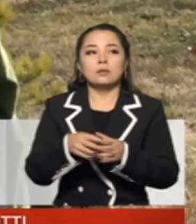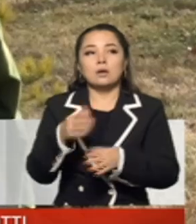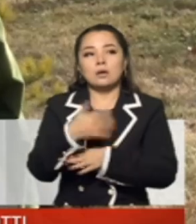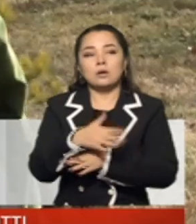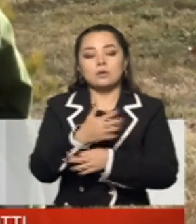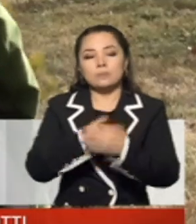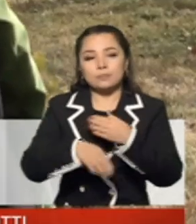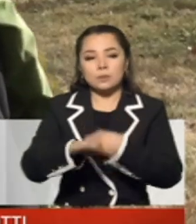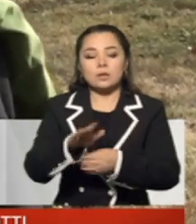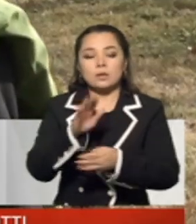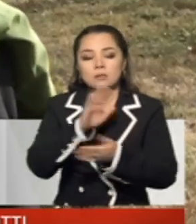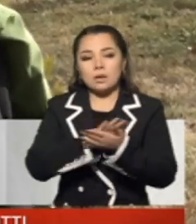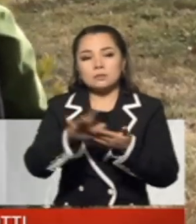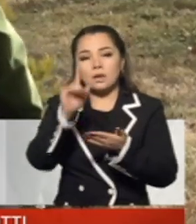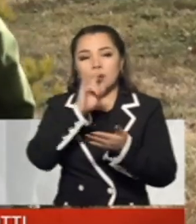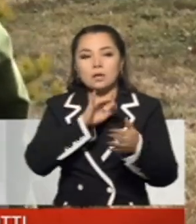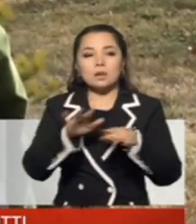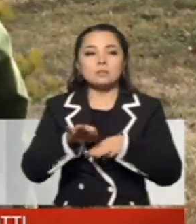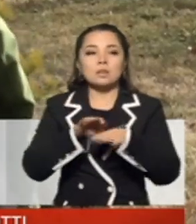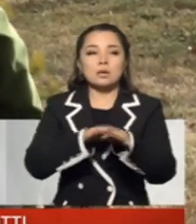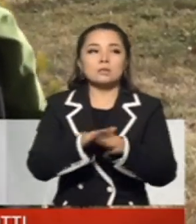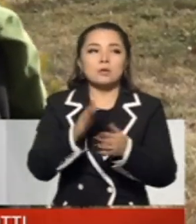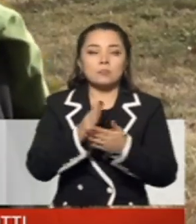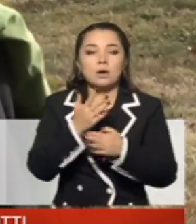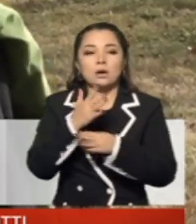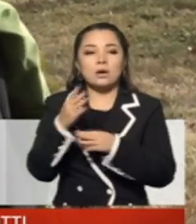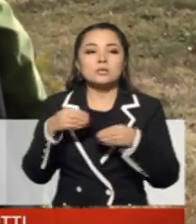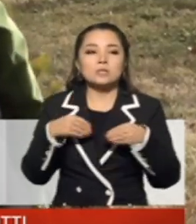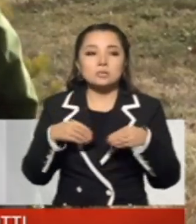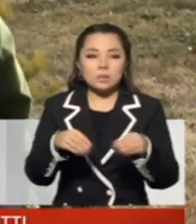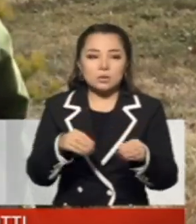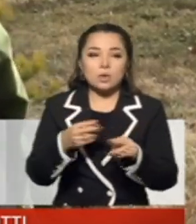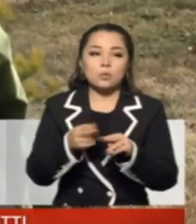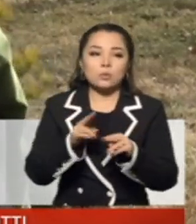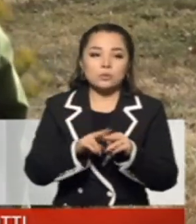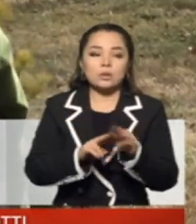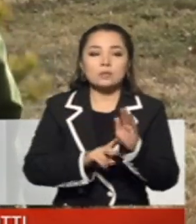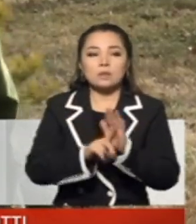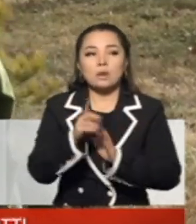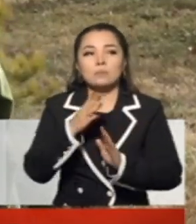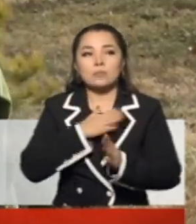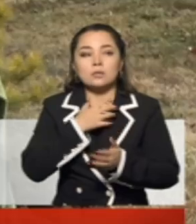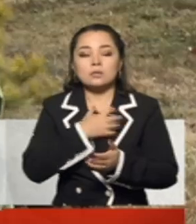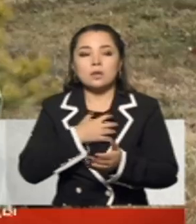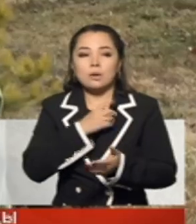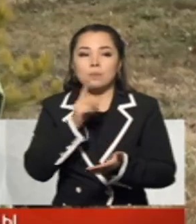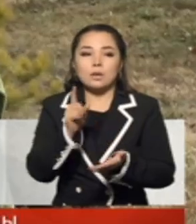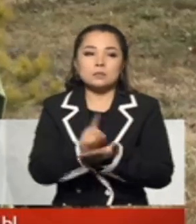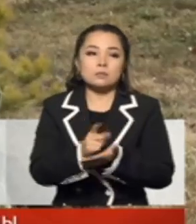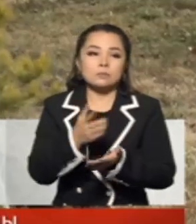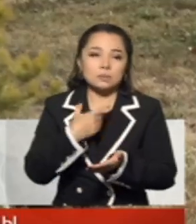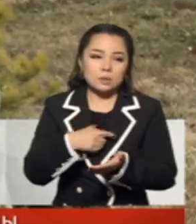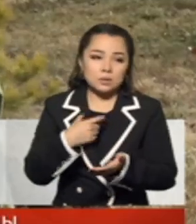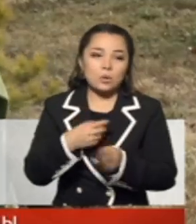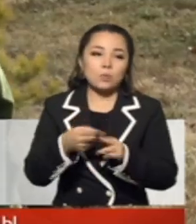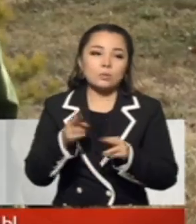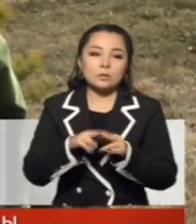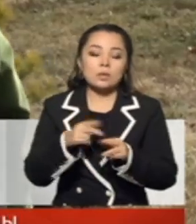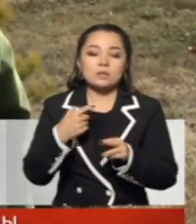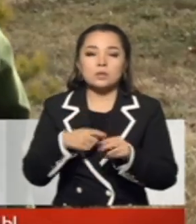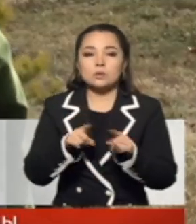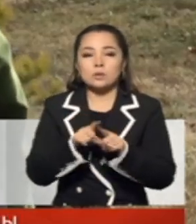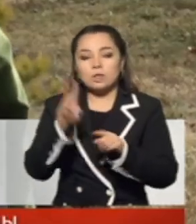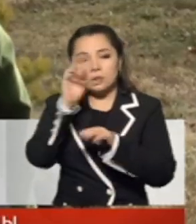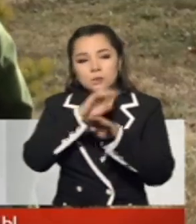шығып, Таза Қазақстан атты акциямен ағаш ектік. Ағаш егу ол біздің негізгі парызымыз, себебі біз